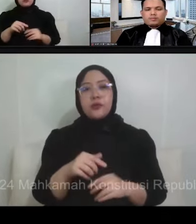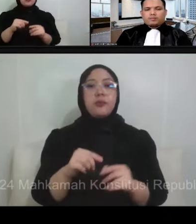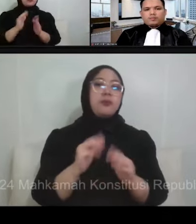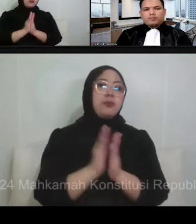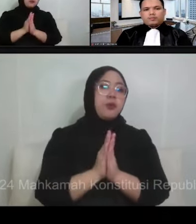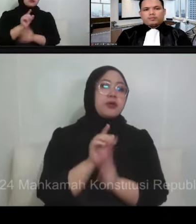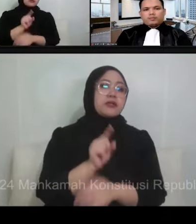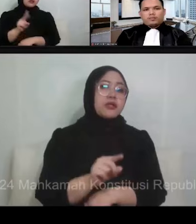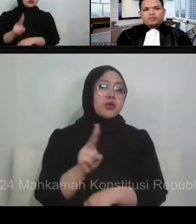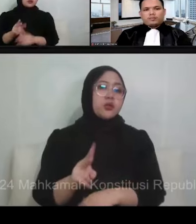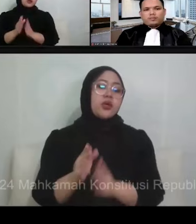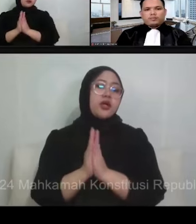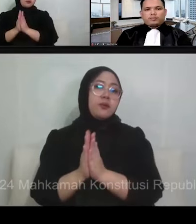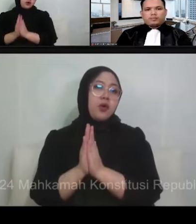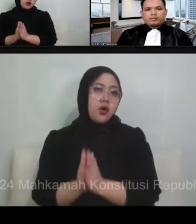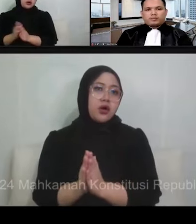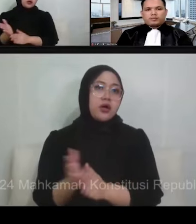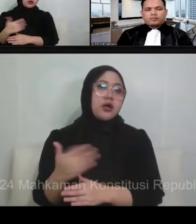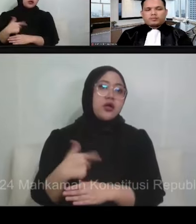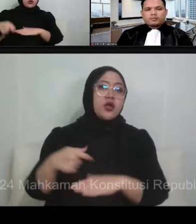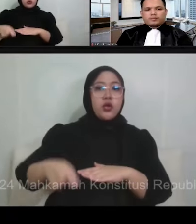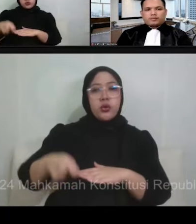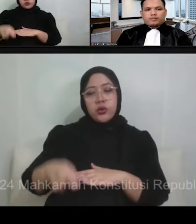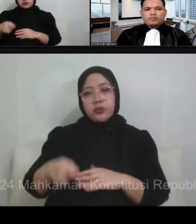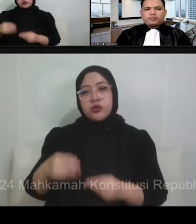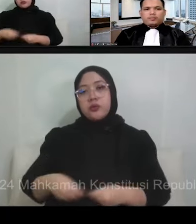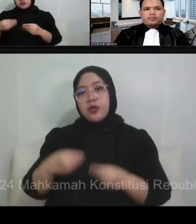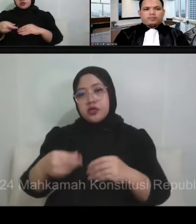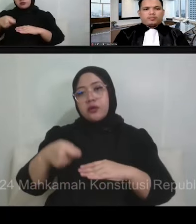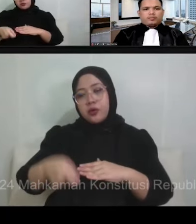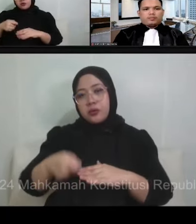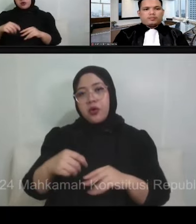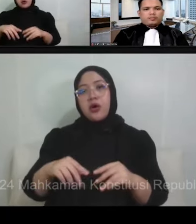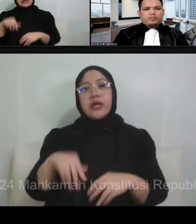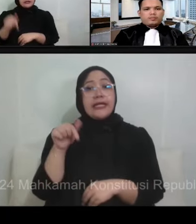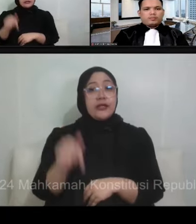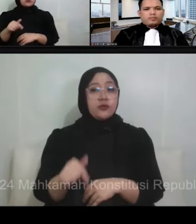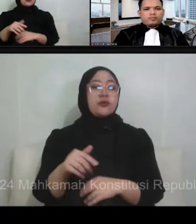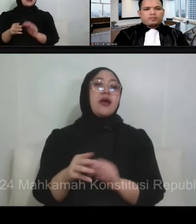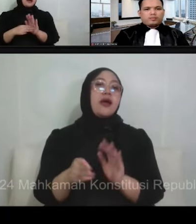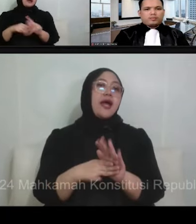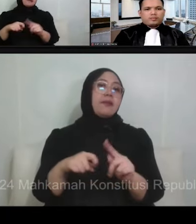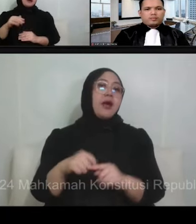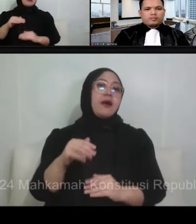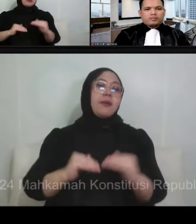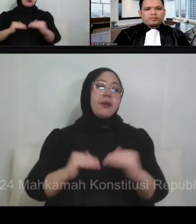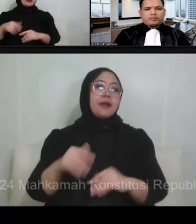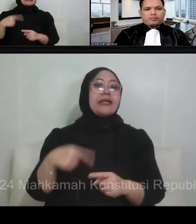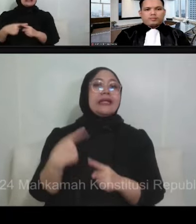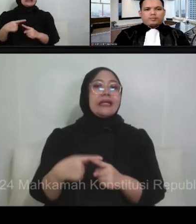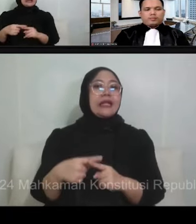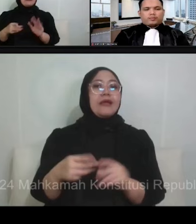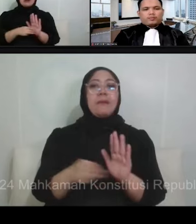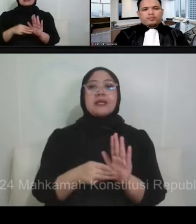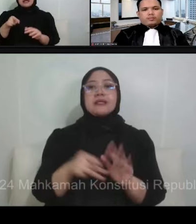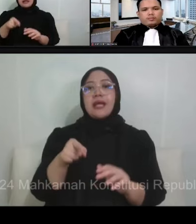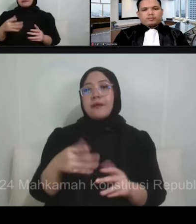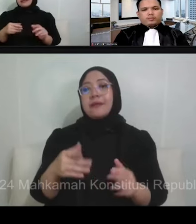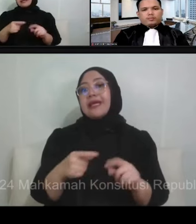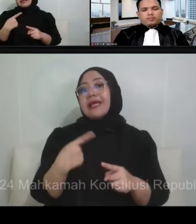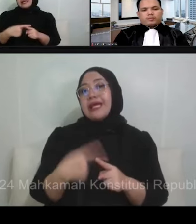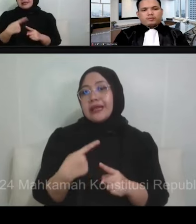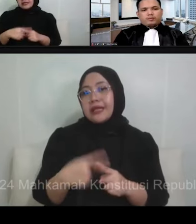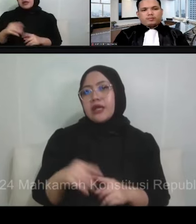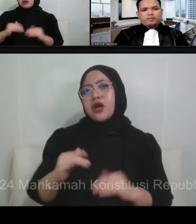disebut para pemohon memiliki kedugungan hukum untuk mengajukan permohonan aku selanjutnya mahkamah akan mempertimbangkan pokok permohonan pokok permohonan menimbang Bah